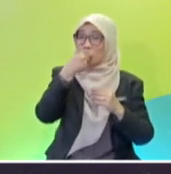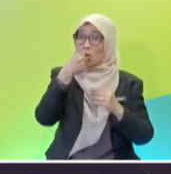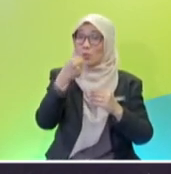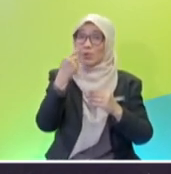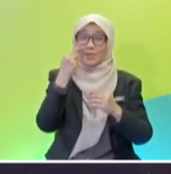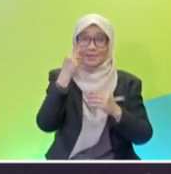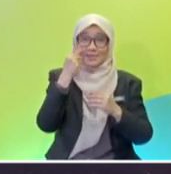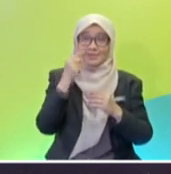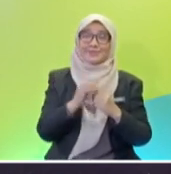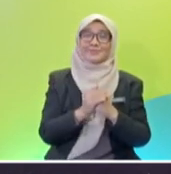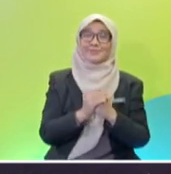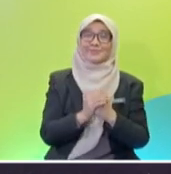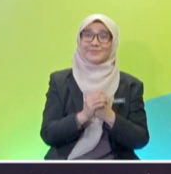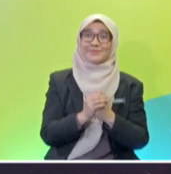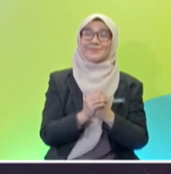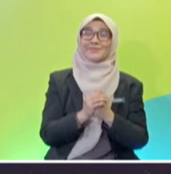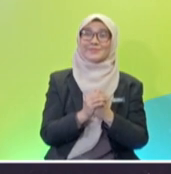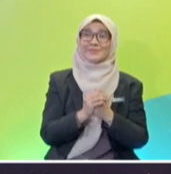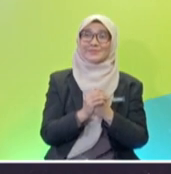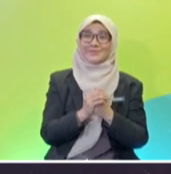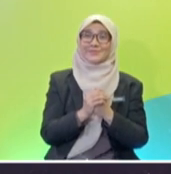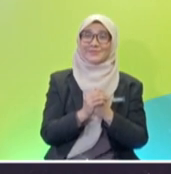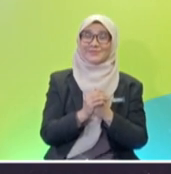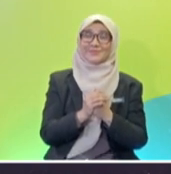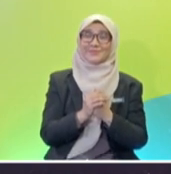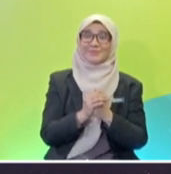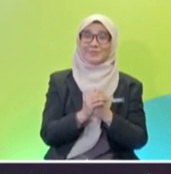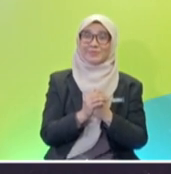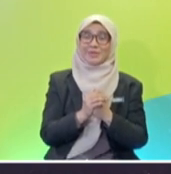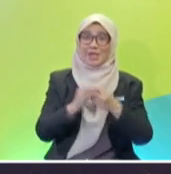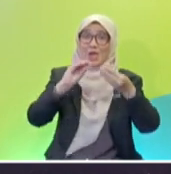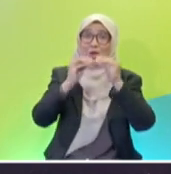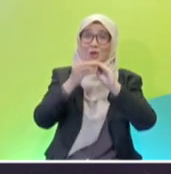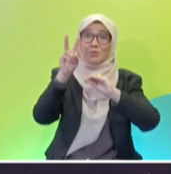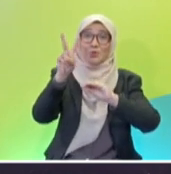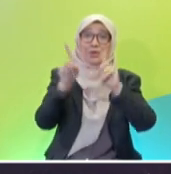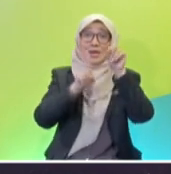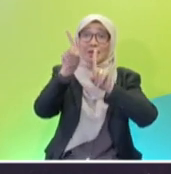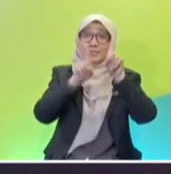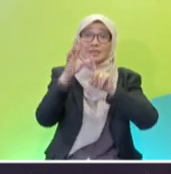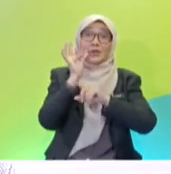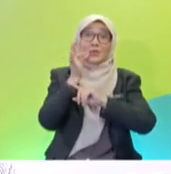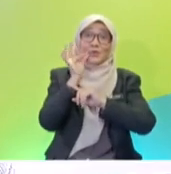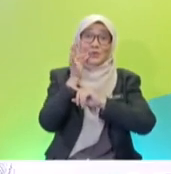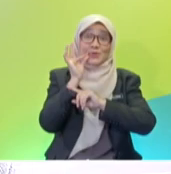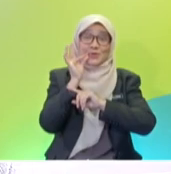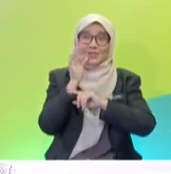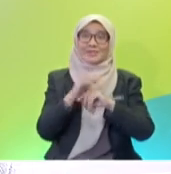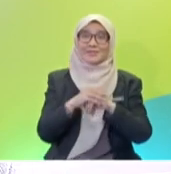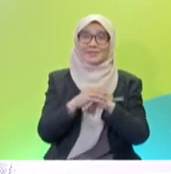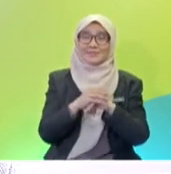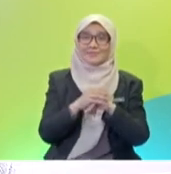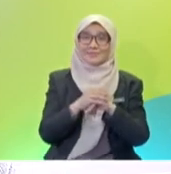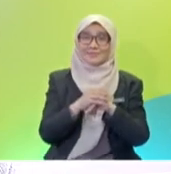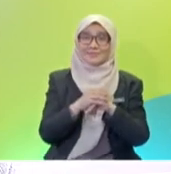tak nampak. Cikgu, saya jumpa strawberry. Saya tak nampak. Seterusnya, tak tulis itu belimbing. Cikgu tak nampak, cikgu? Saya tak dapat. Saya ada lampu.